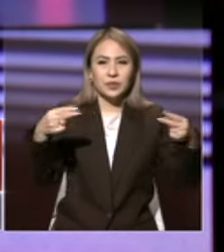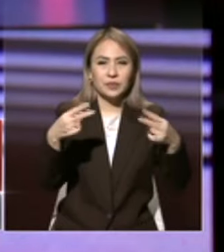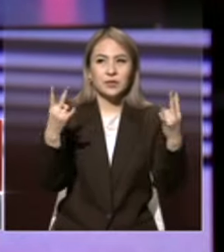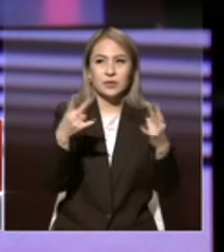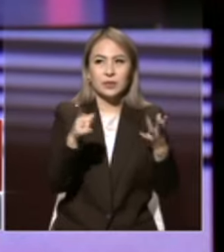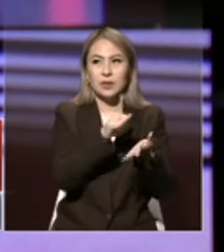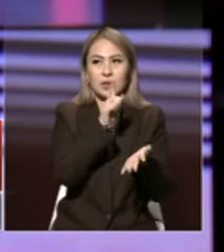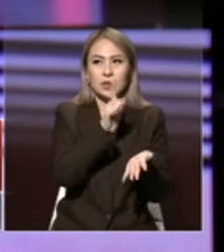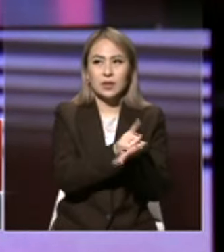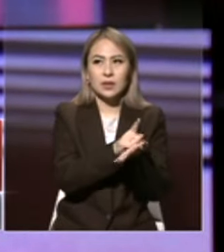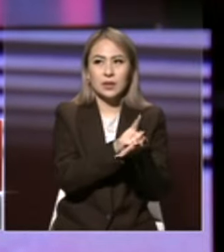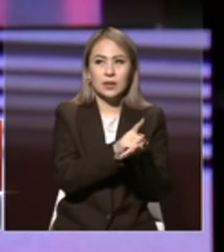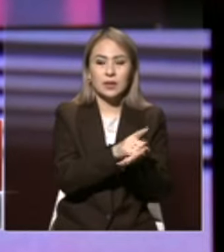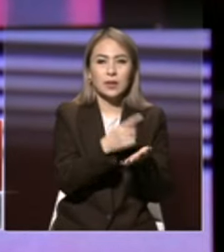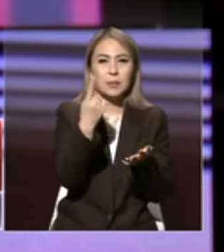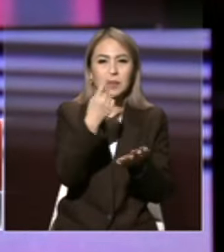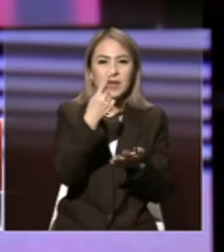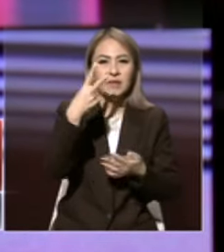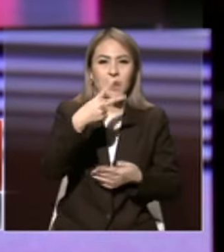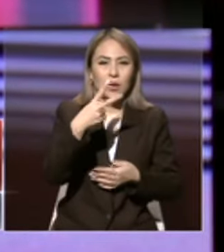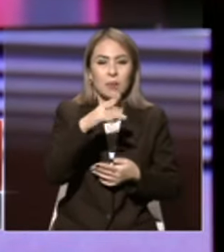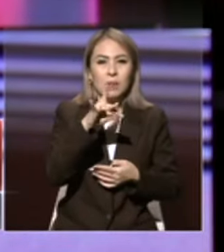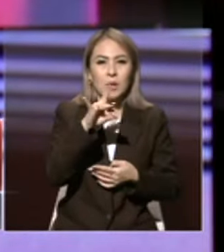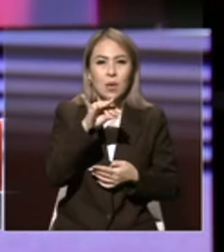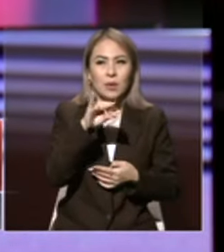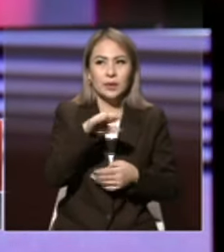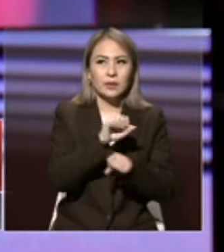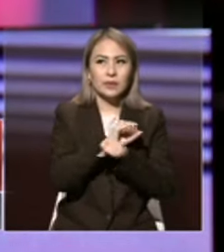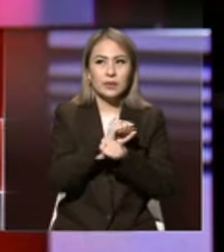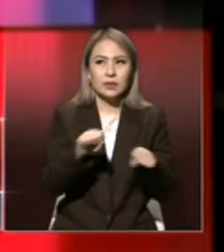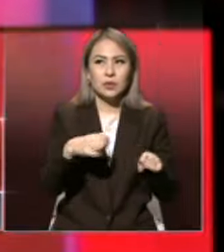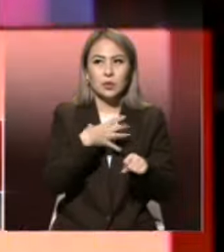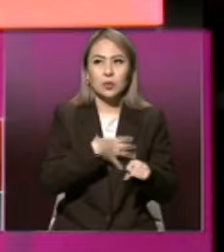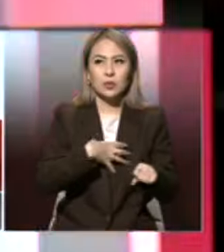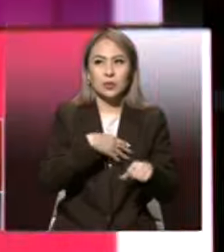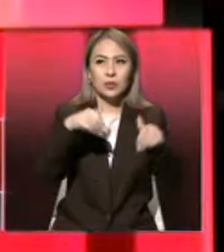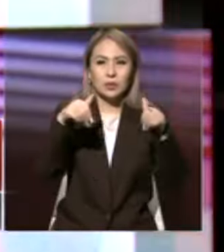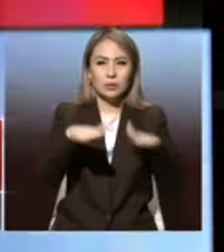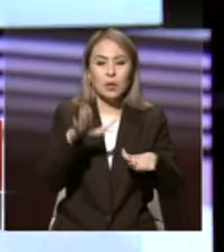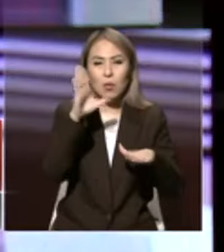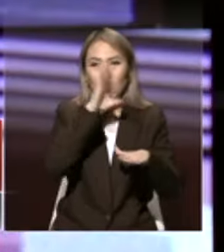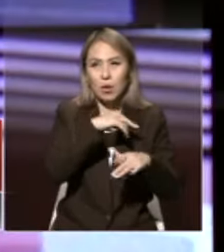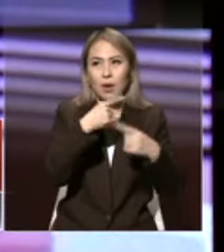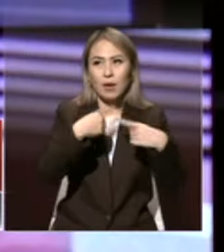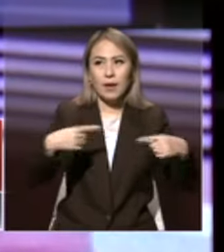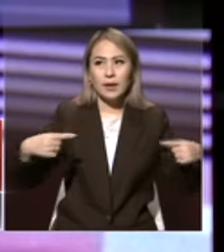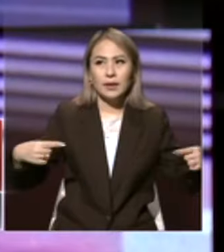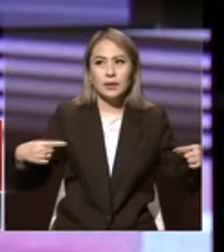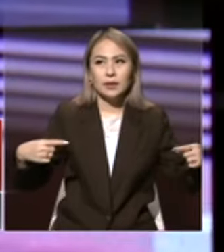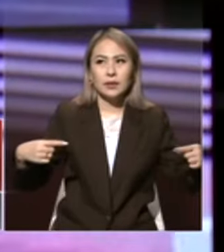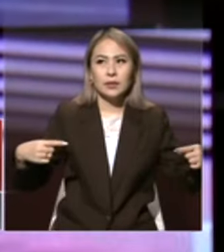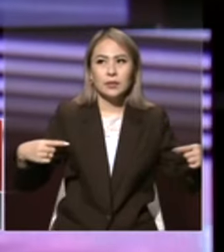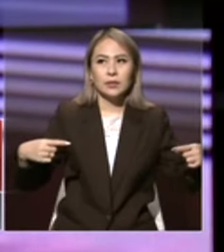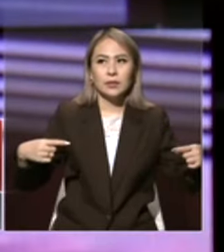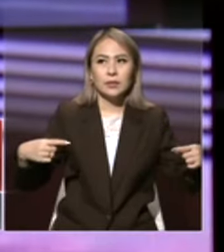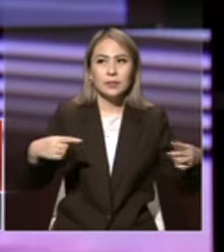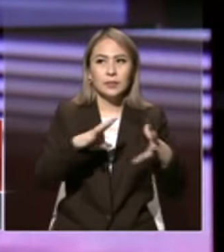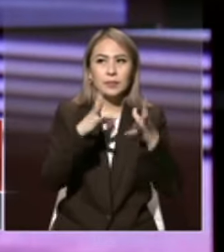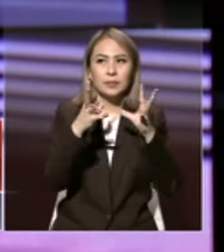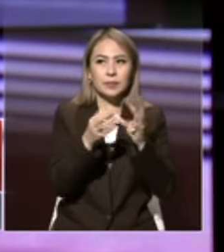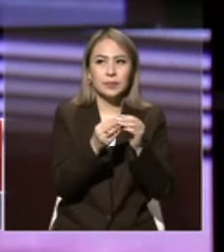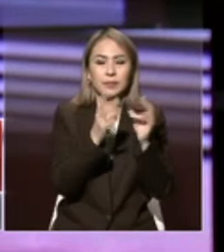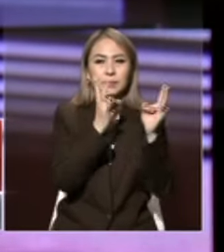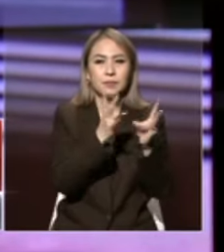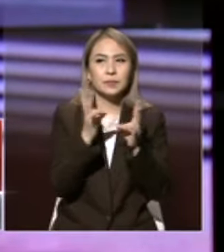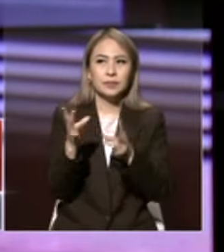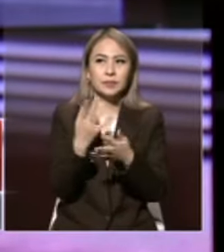Оның және әр қайсының екінші приоритетте деп қарастырмау ол маңызды нәрсе. Шешу жолдары әртүрлі болуы мүмкін. Біздің полиция қызметі жазалану мөлшері әртүрлі